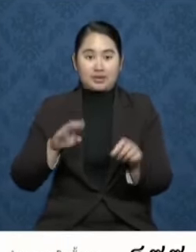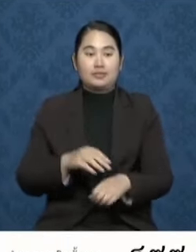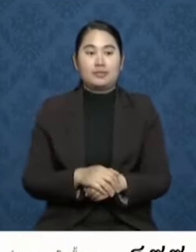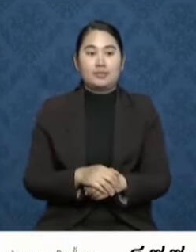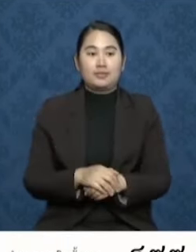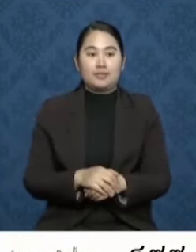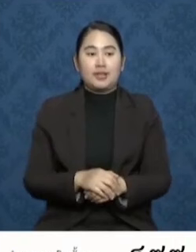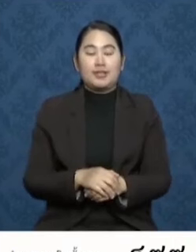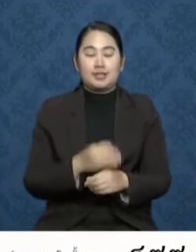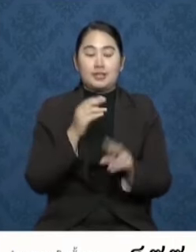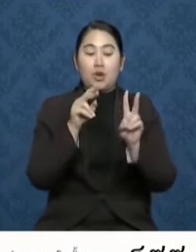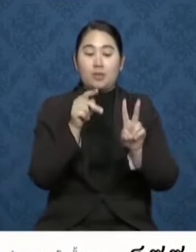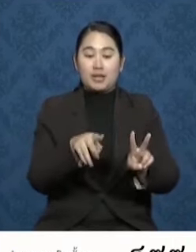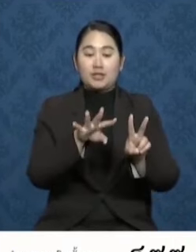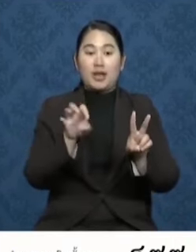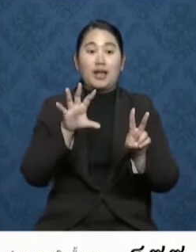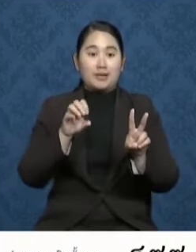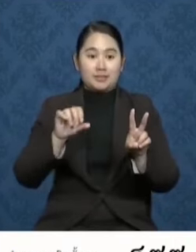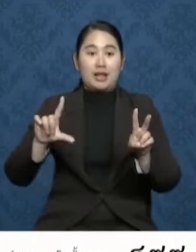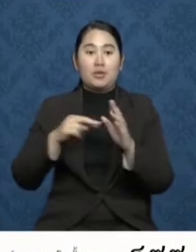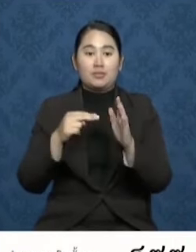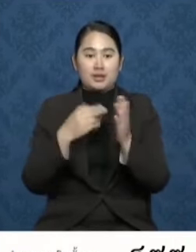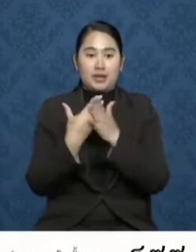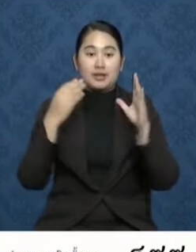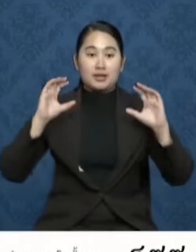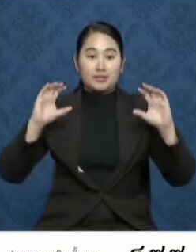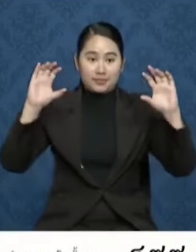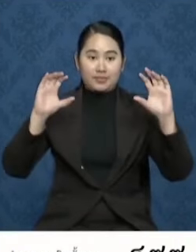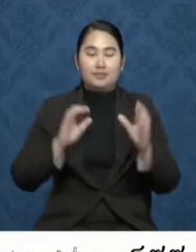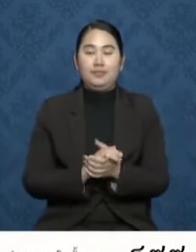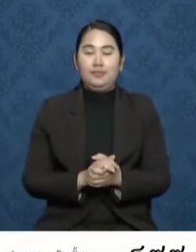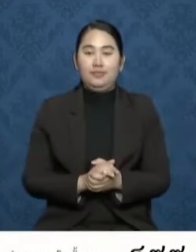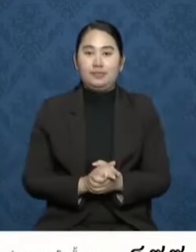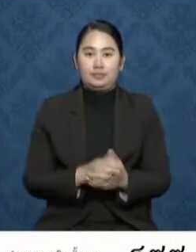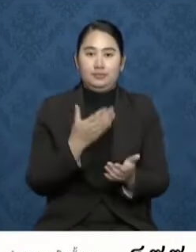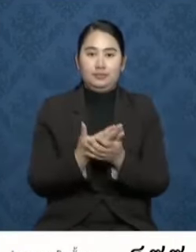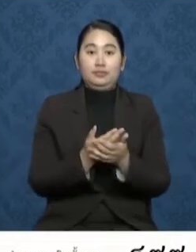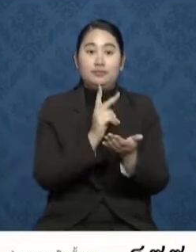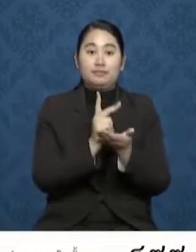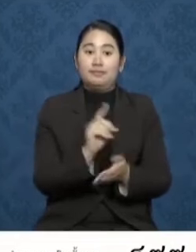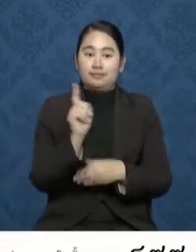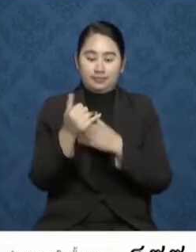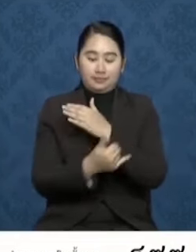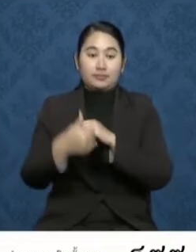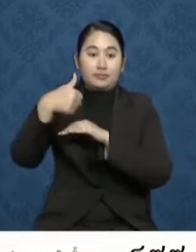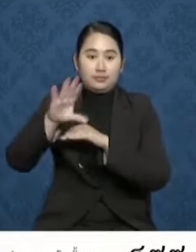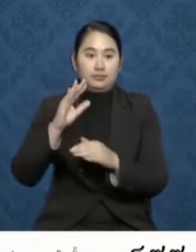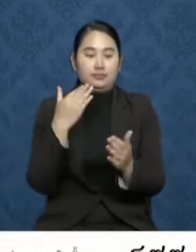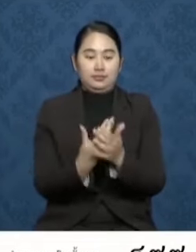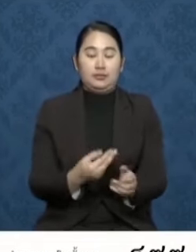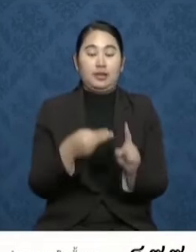2,450ล้านเป็นงบประมาณแผ่นดินแล้วเขาจะไปกู้เงินจากต่างประเทศ